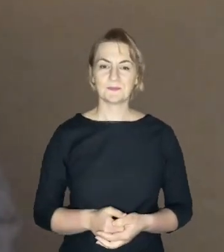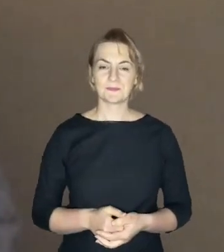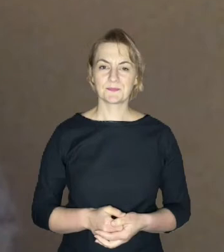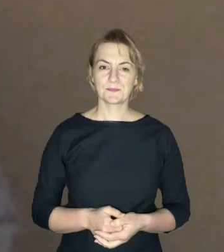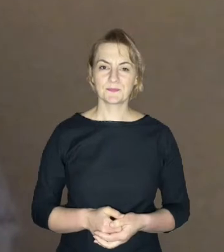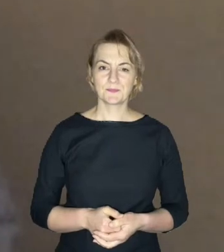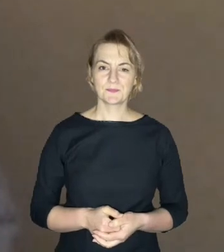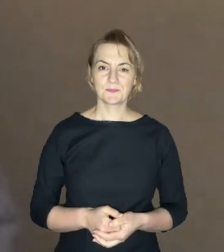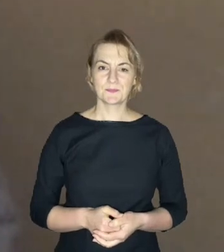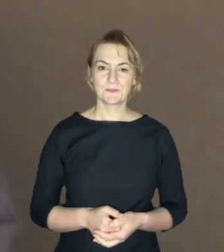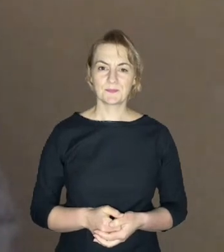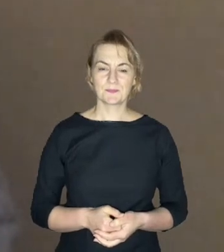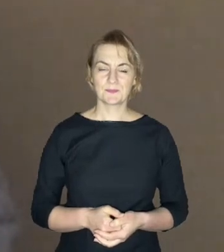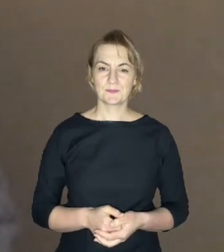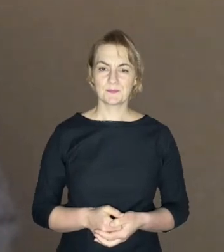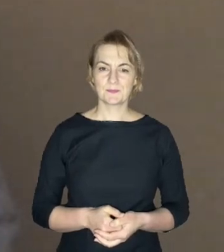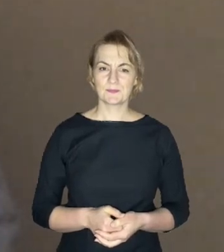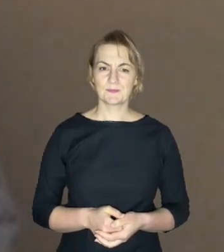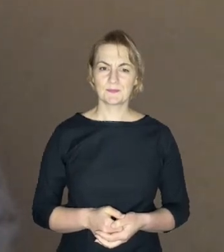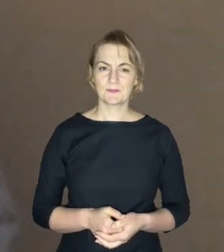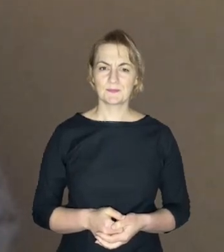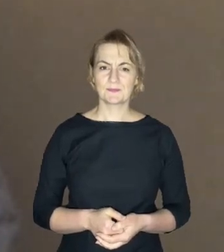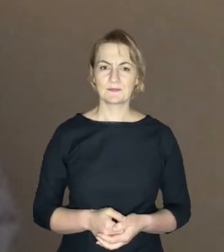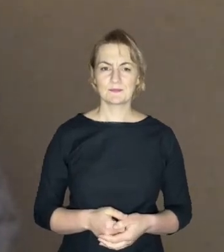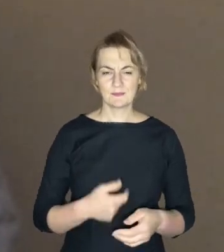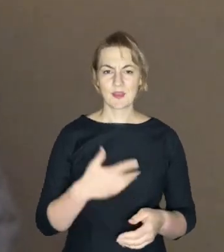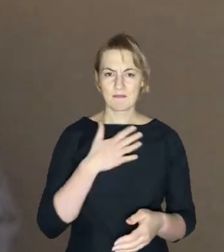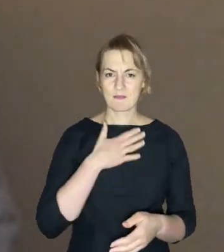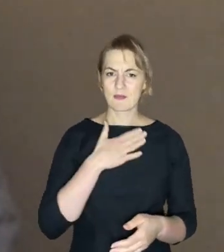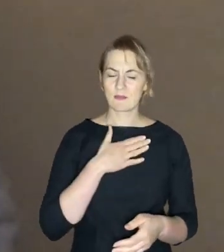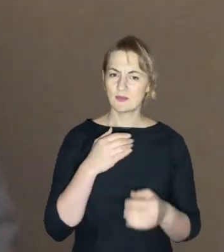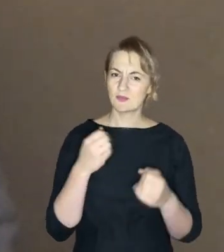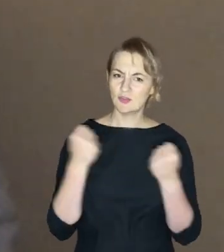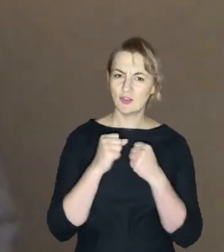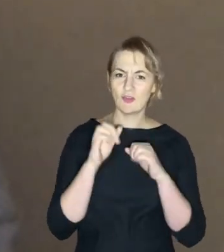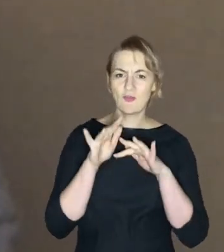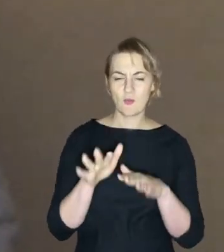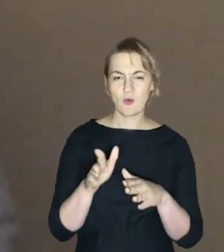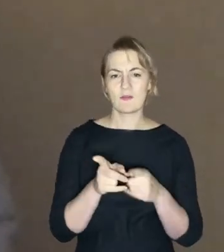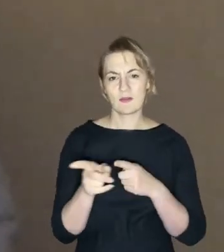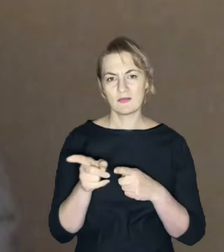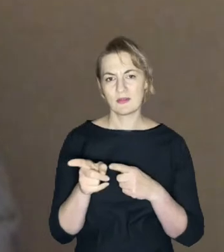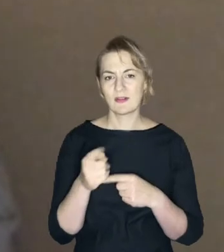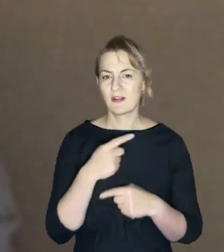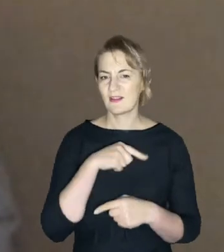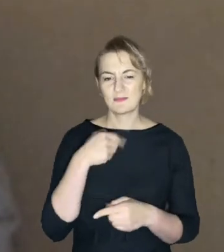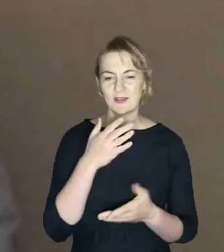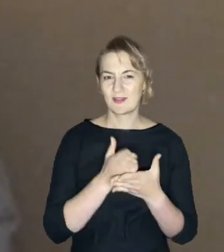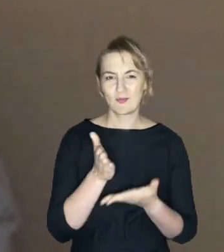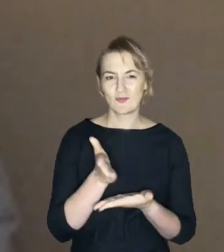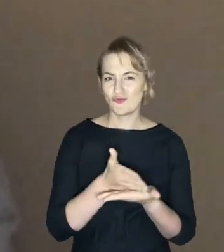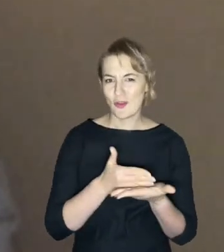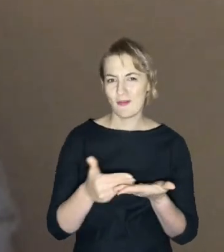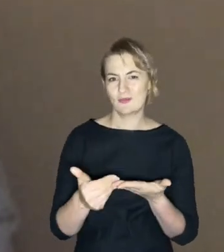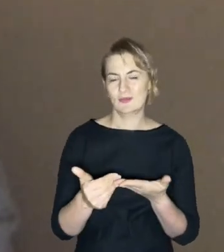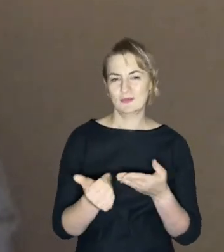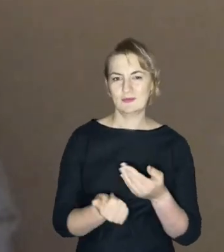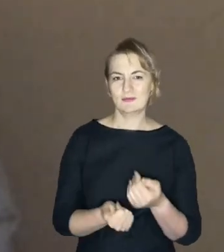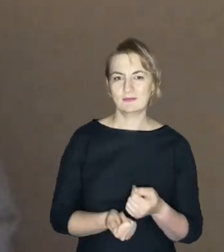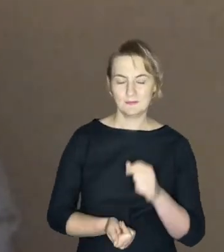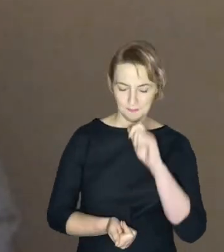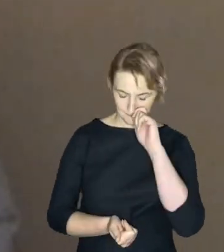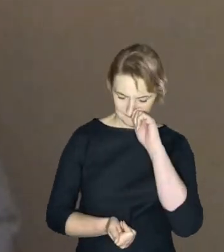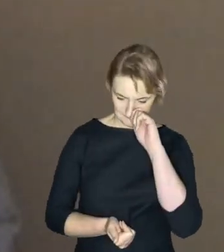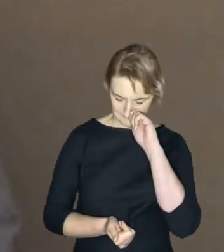no, wywarliśmy jakiś silny wpływ na kierunek tego rozwoju, ale my jesteśmy częścią tego wszystkiego, tak